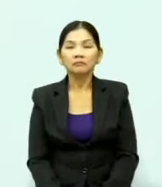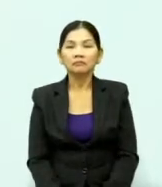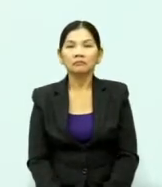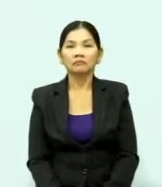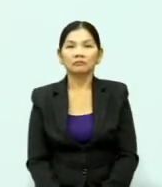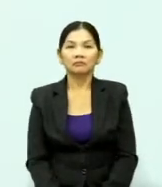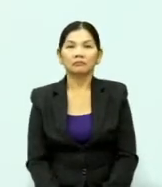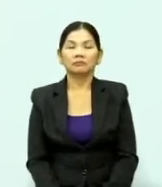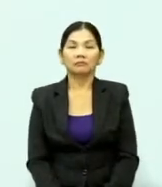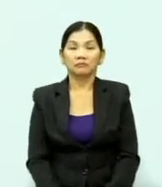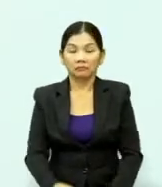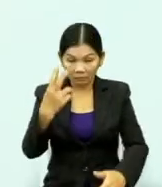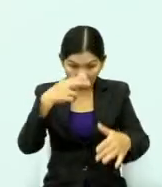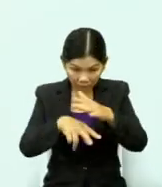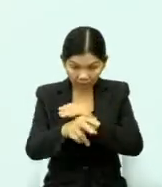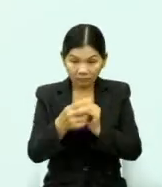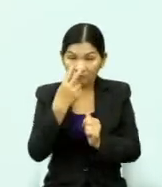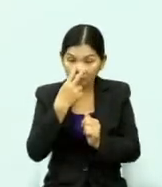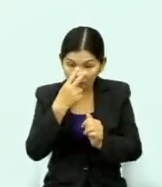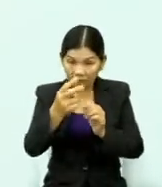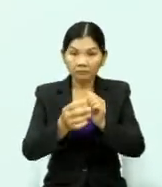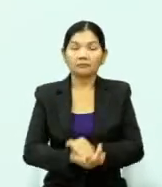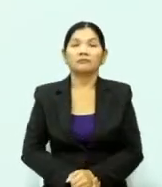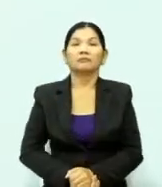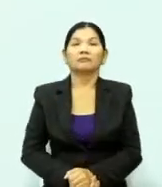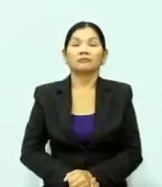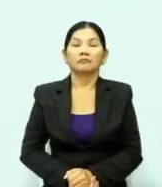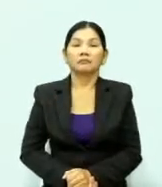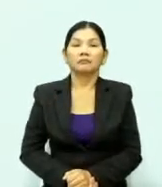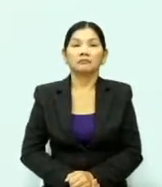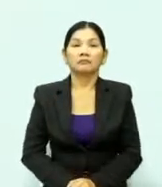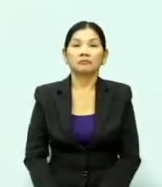Chà con ai tự tiên tịch mơ, cật tịch mơ con.